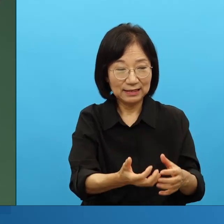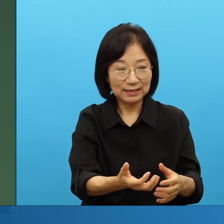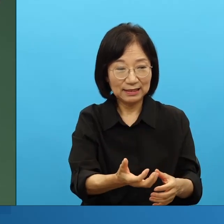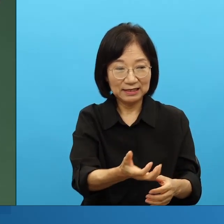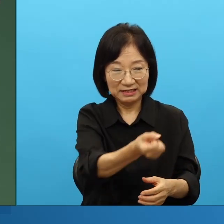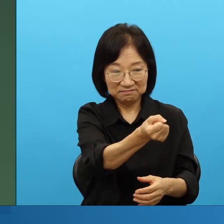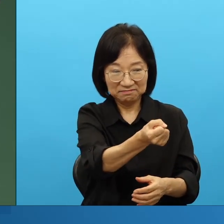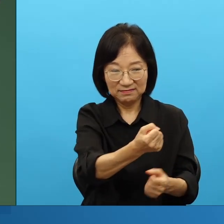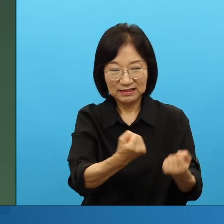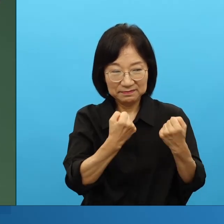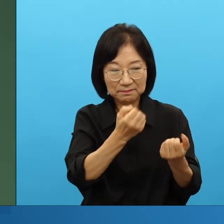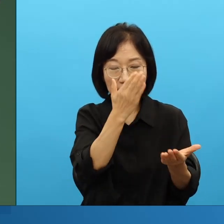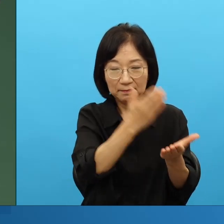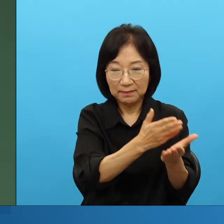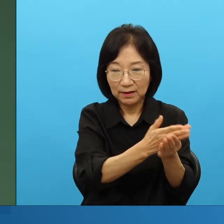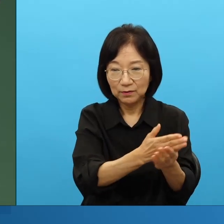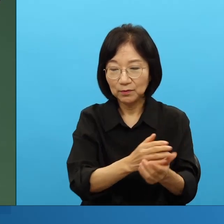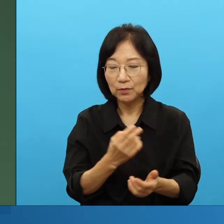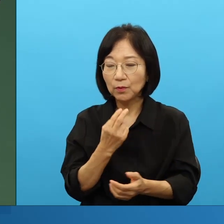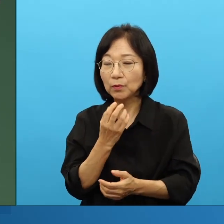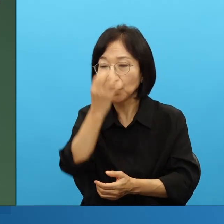겁니다.